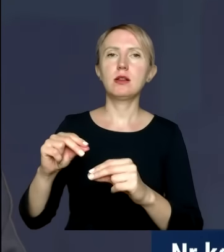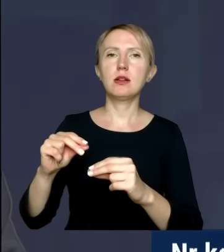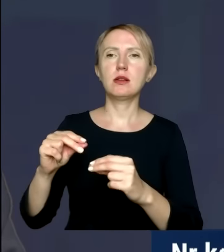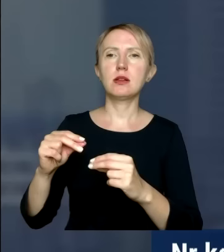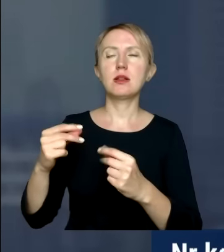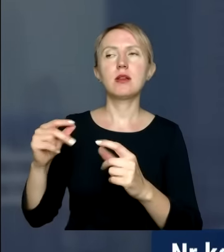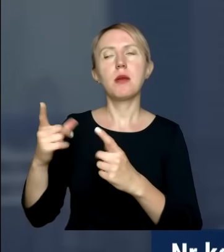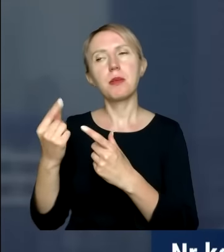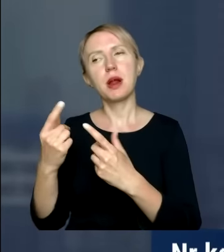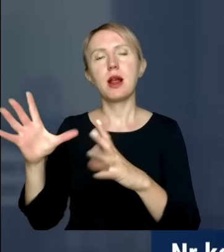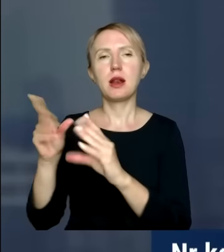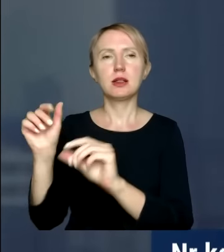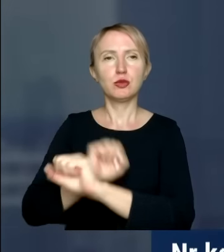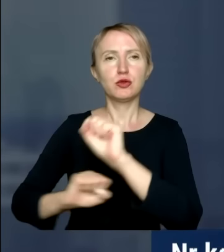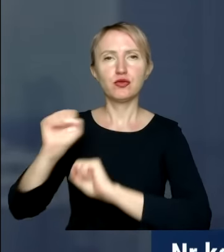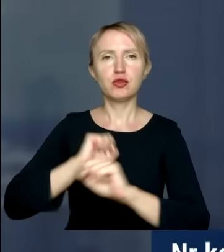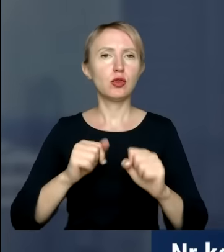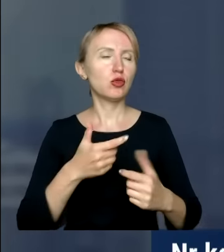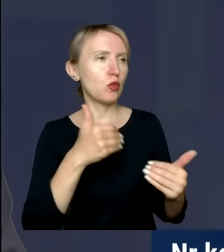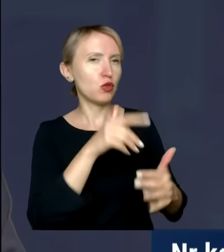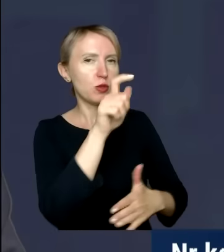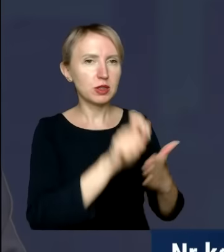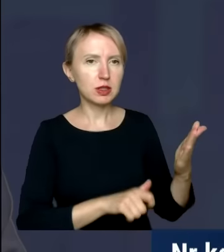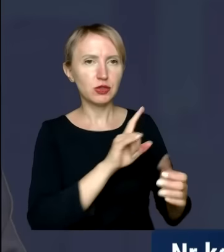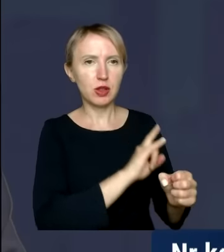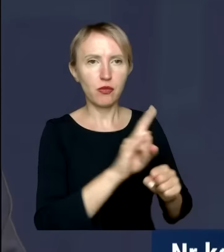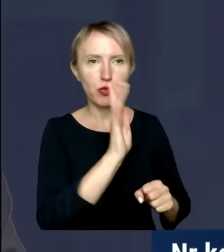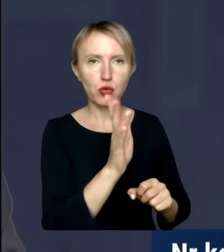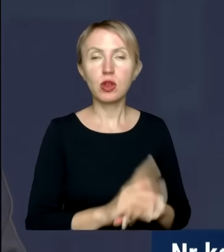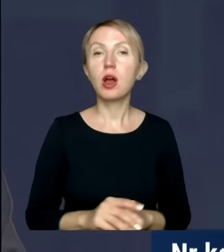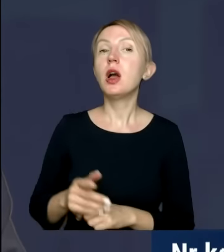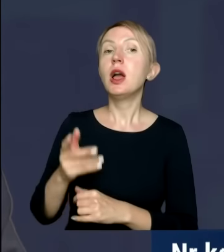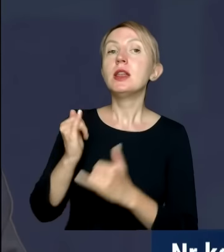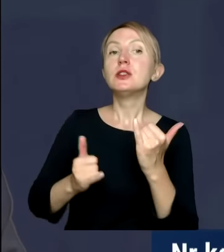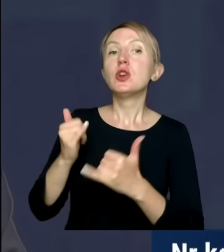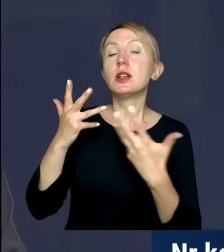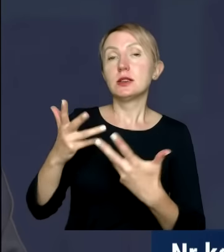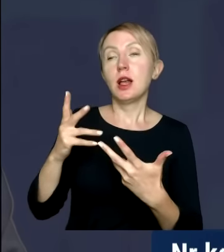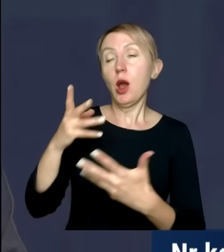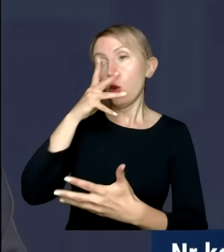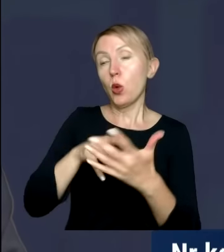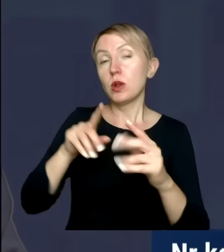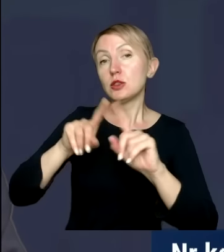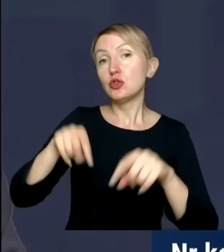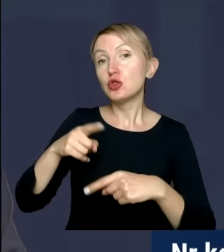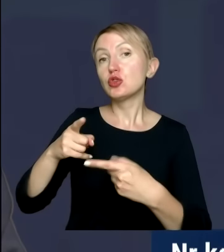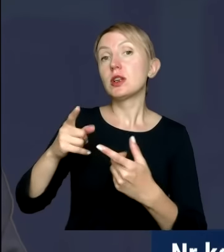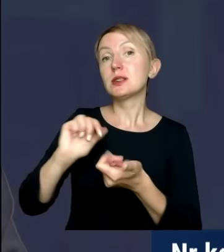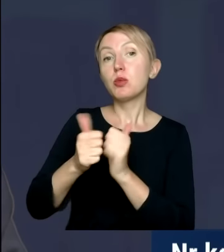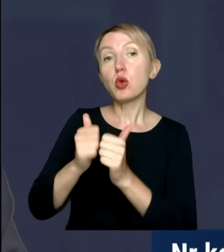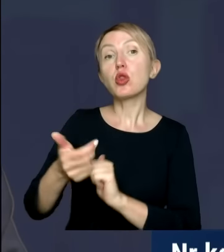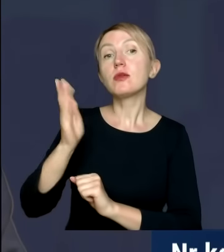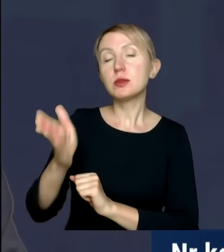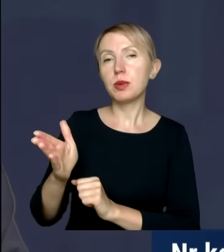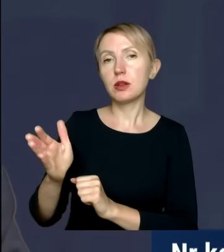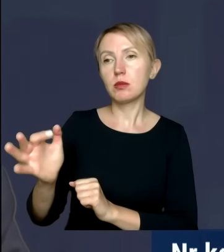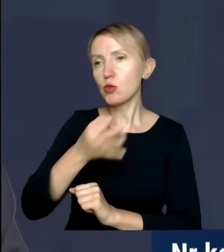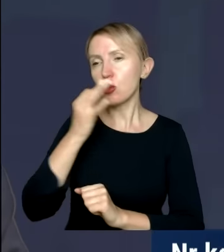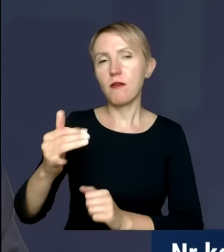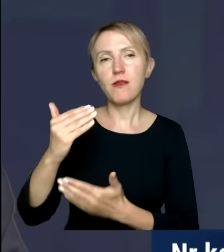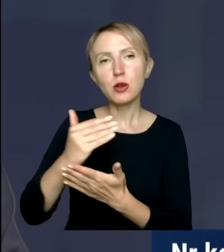to można było powiedzieć poproszę L jeżeli chciałby rzeczywiście rozliczyć doprowadzić do tego że nasi sportowcy będą mieli optymalne warunki Do